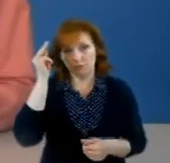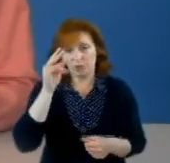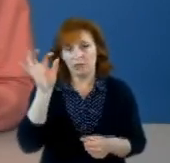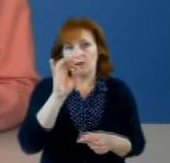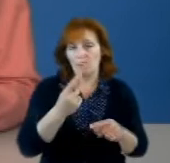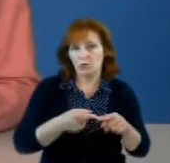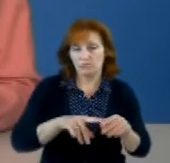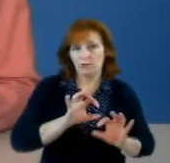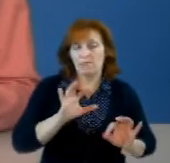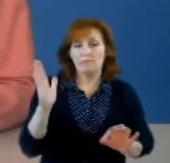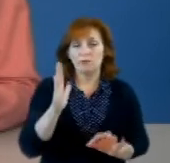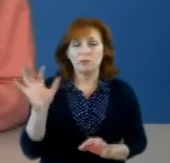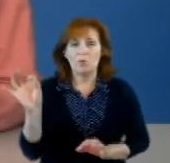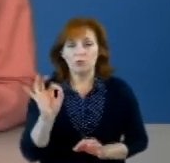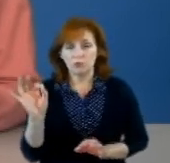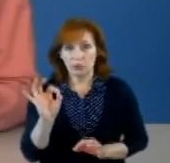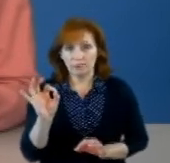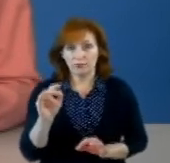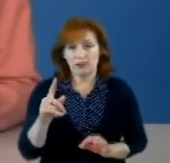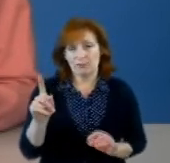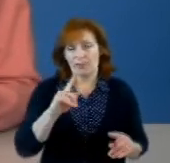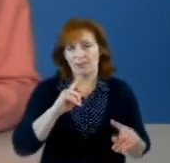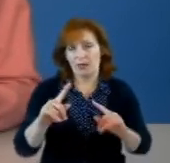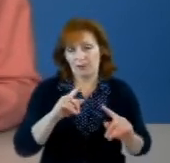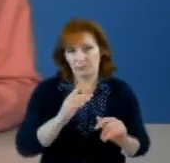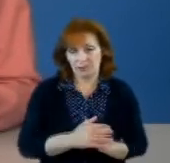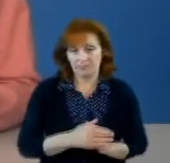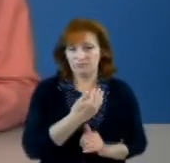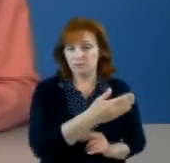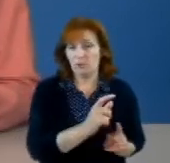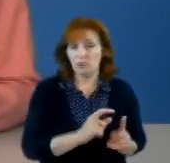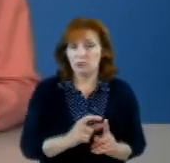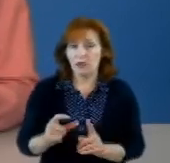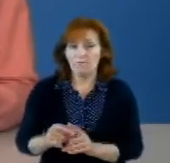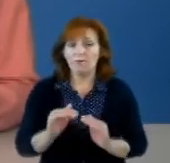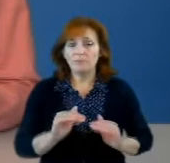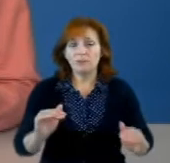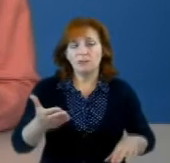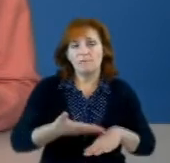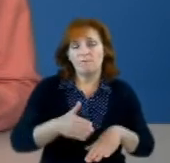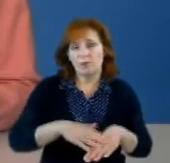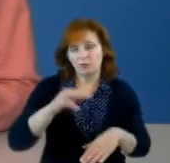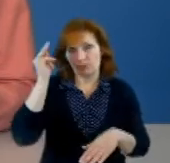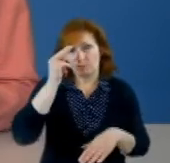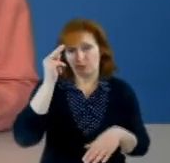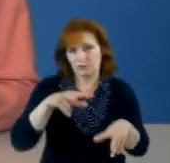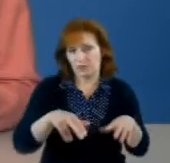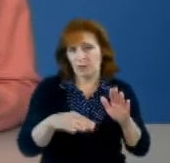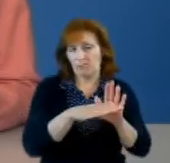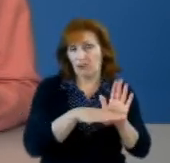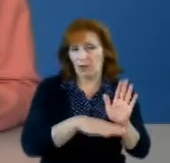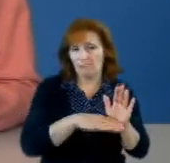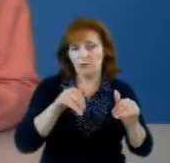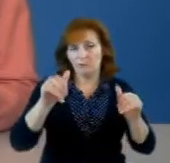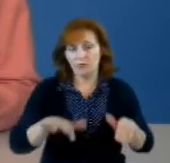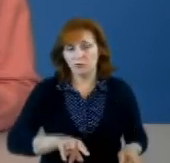Владислав Трошенко на щотижневій нараді. За словами міського голови, дітям важко навчатися за таким графіком. Рішення про переведення